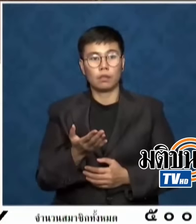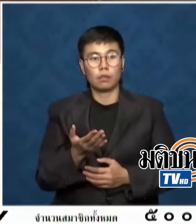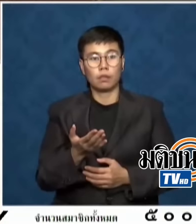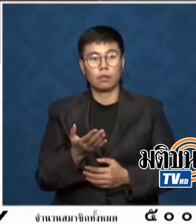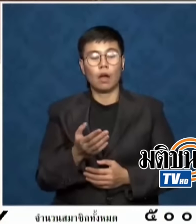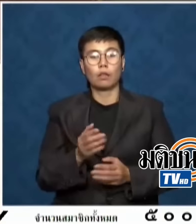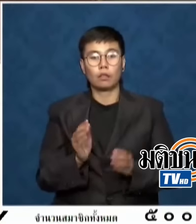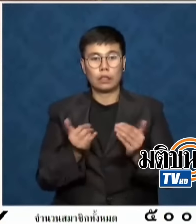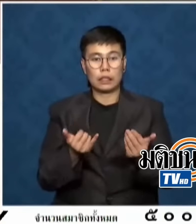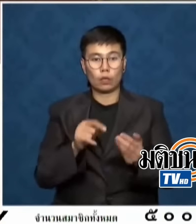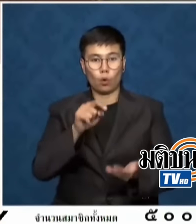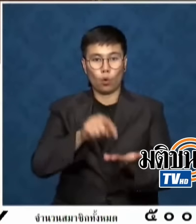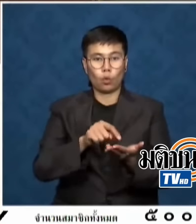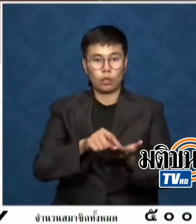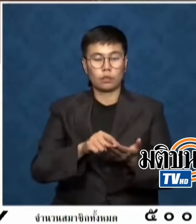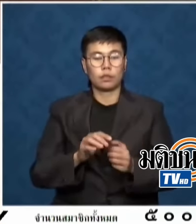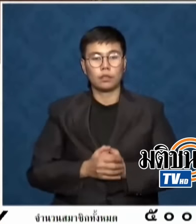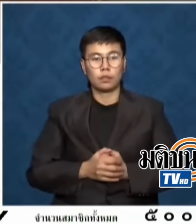เชิญครับ